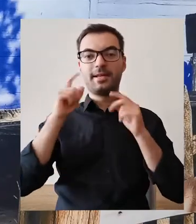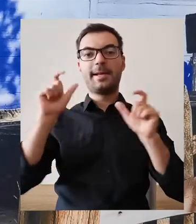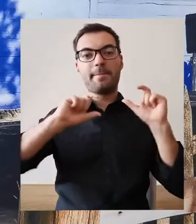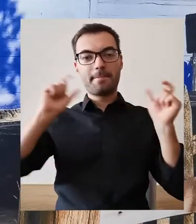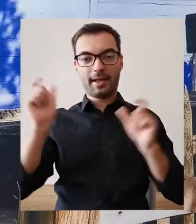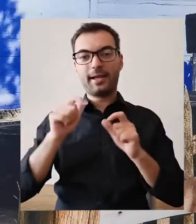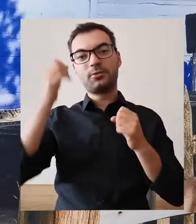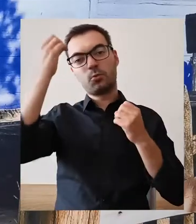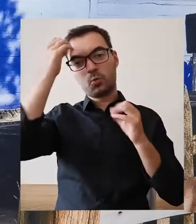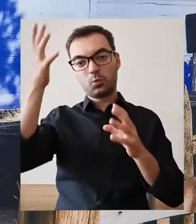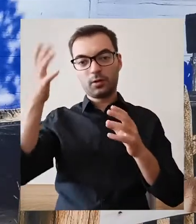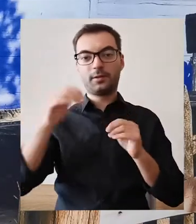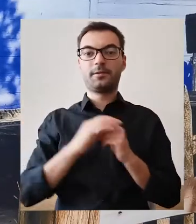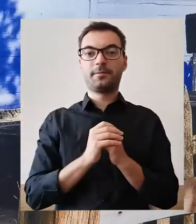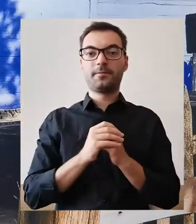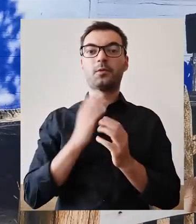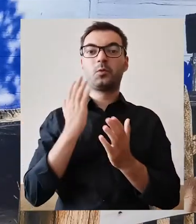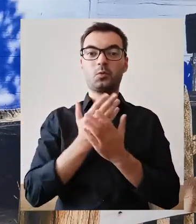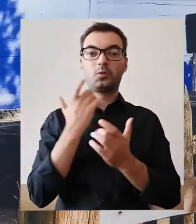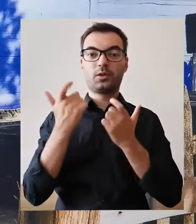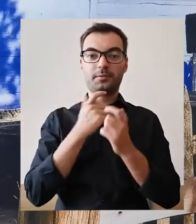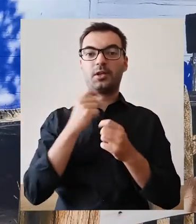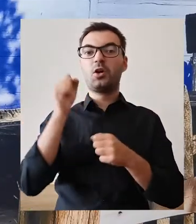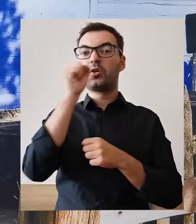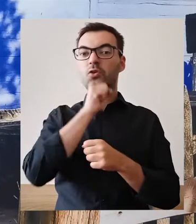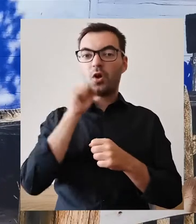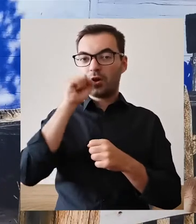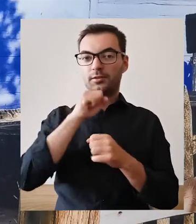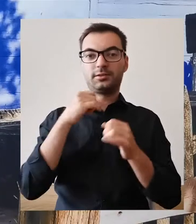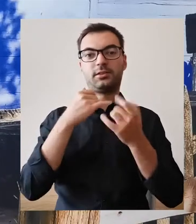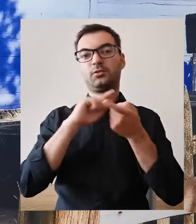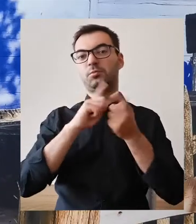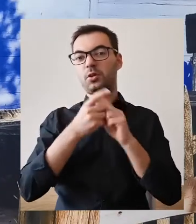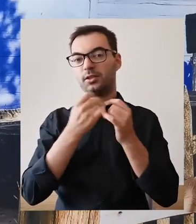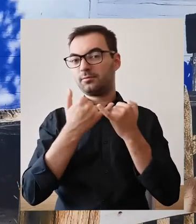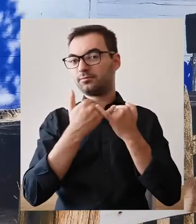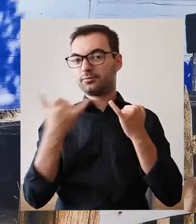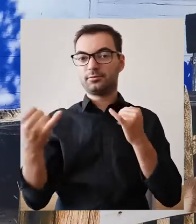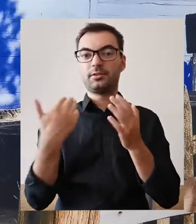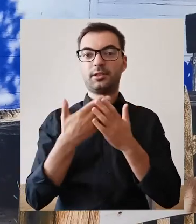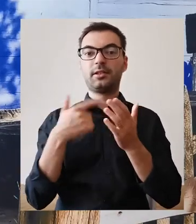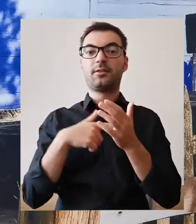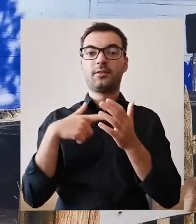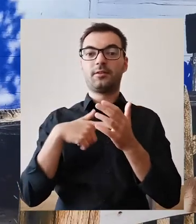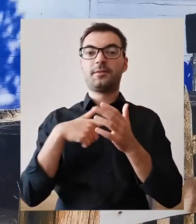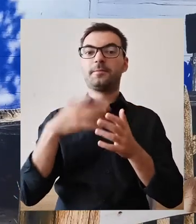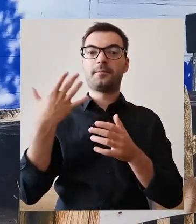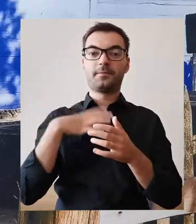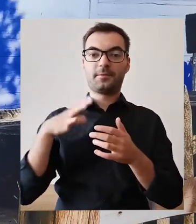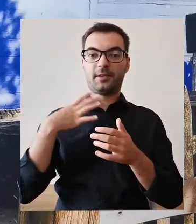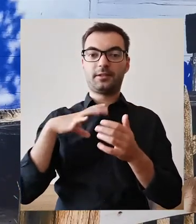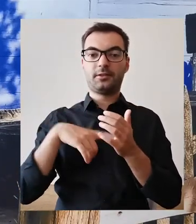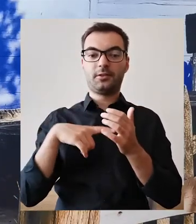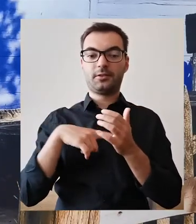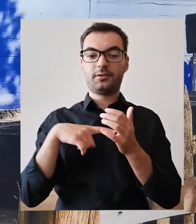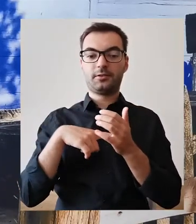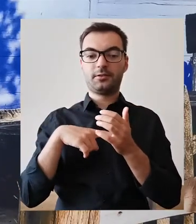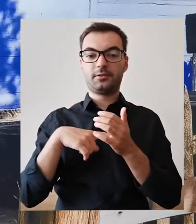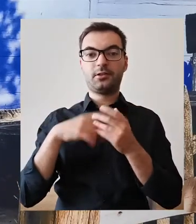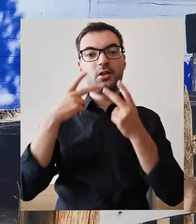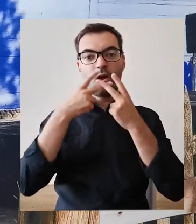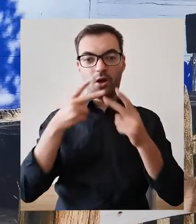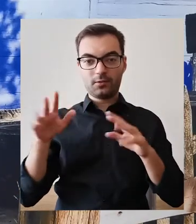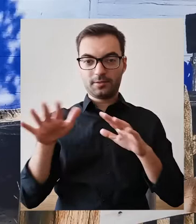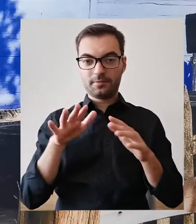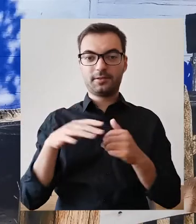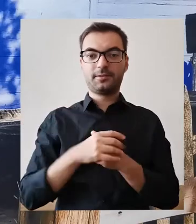imprezy kulturalne są organizowane są koncerty i przeróżne spotkania dlatego tym bardziej warto to miejsce